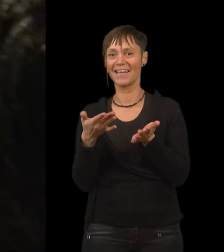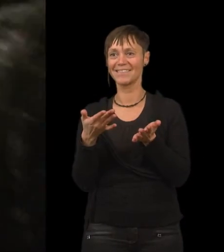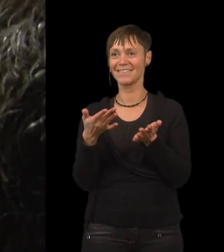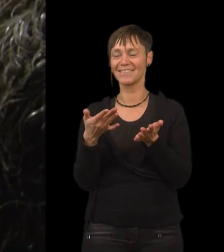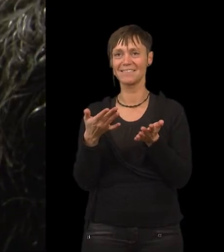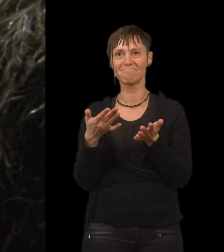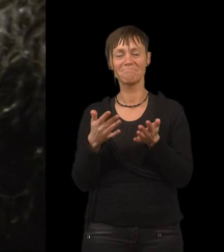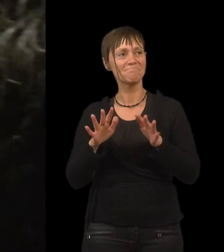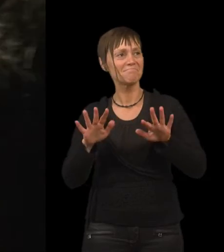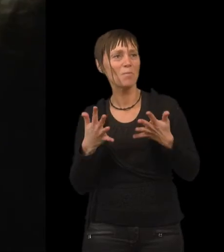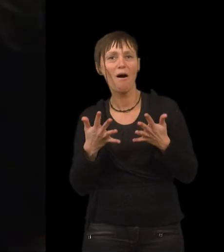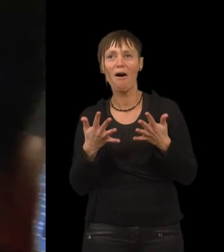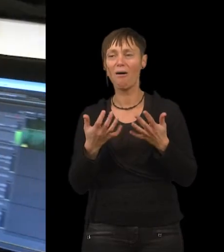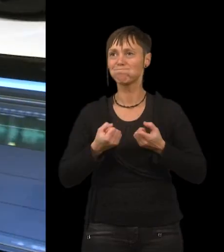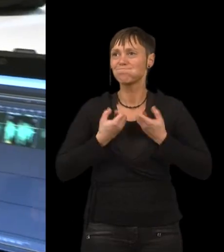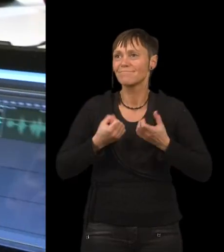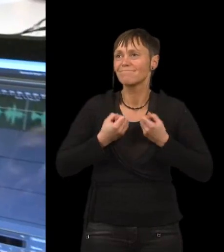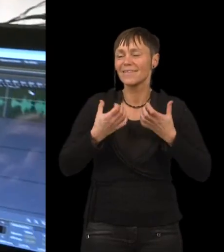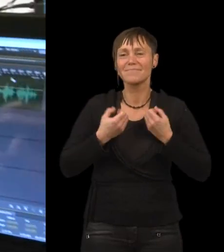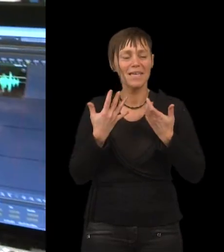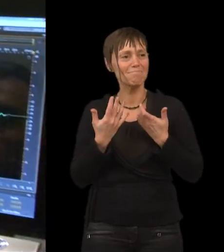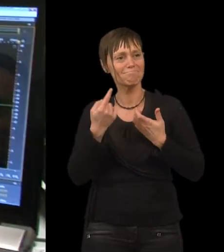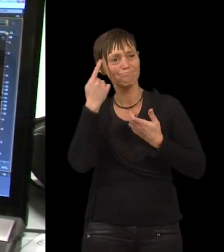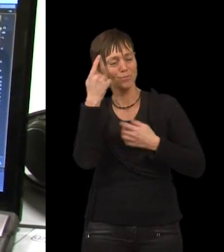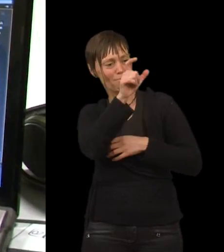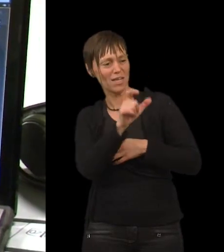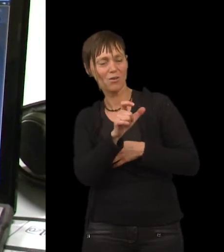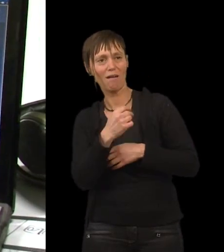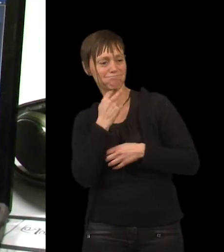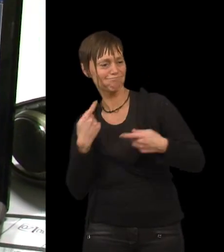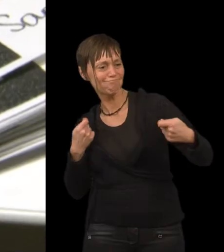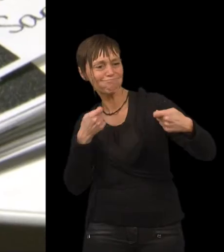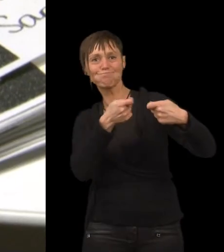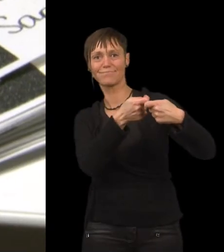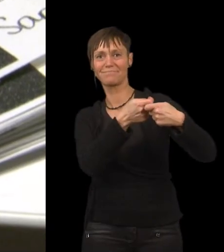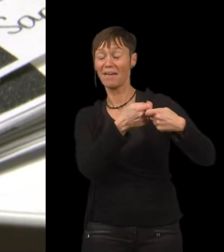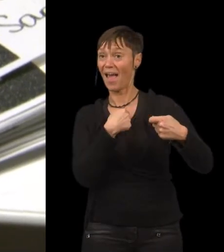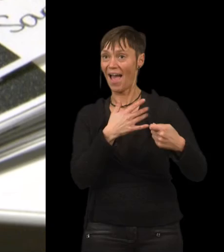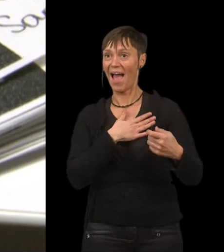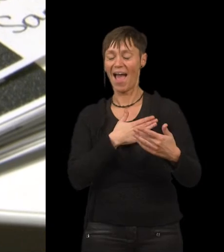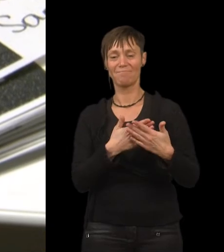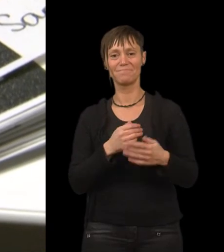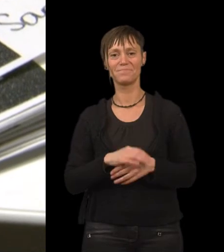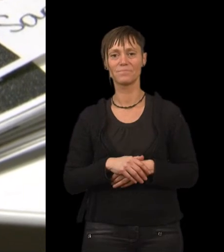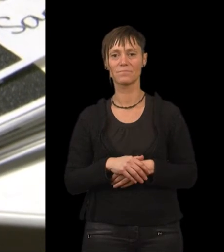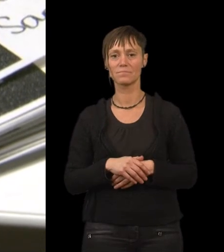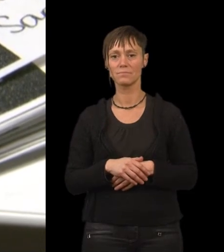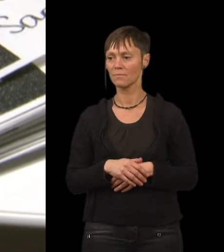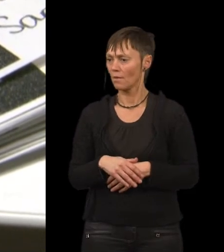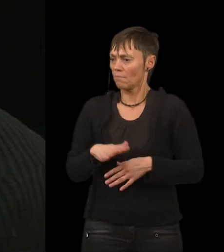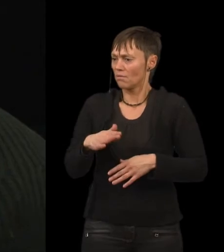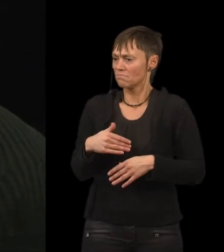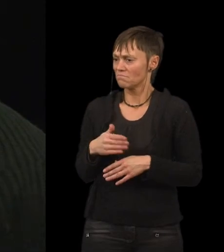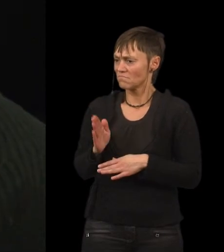différentes manières de dire les choses pour que ça colle le mieux possible au personnage. Ça, j'ai beaucoup aimé. Mais vous me l'avez demandé hier,